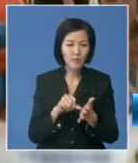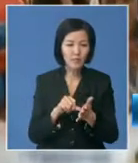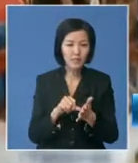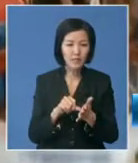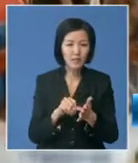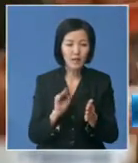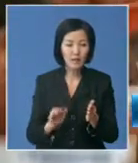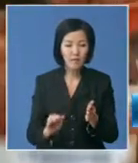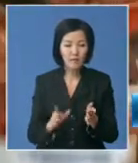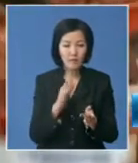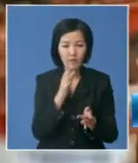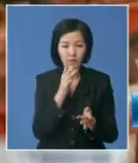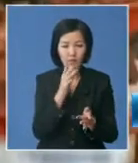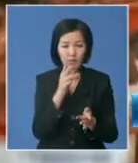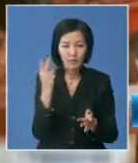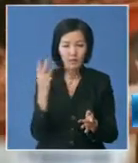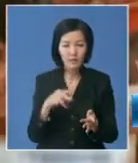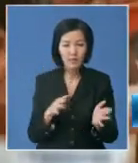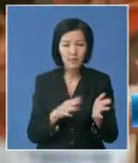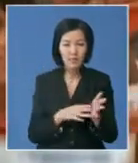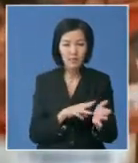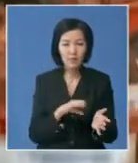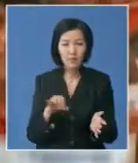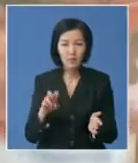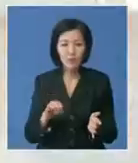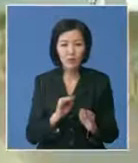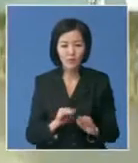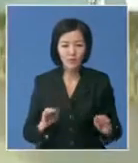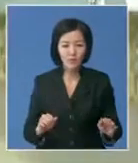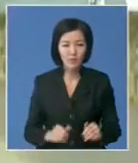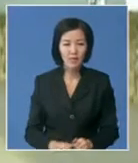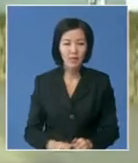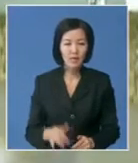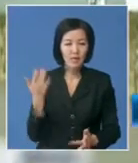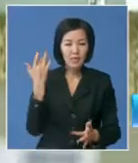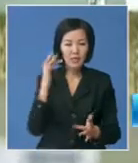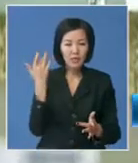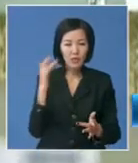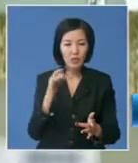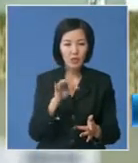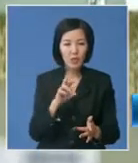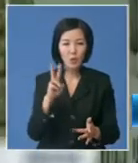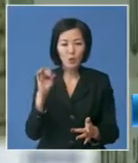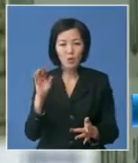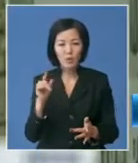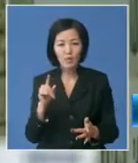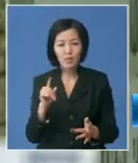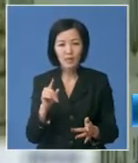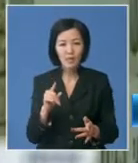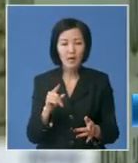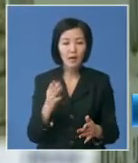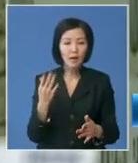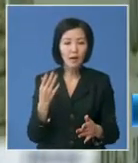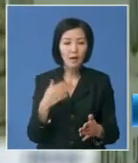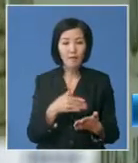возраста составляет около 29 миллионов человек в сша уведомили юнеско о выходе из организации